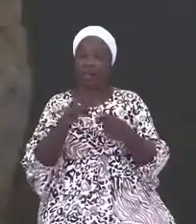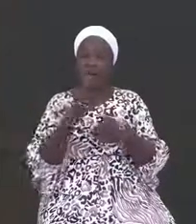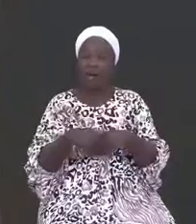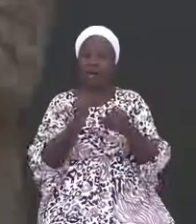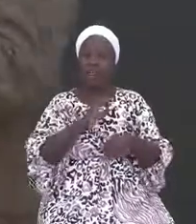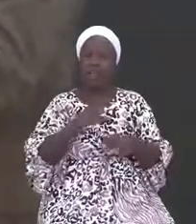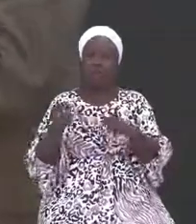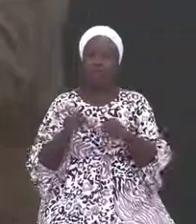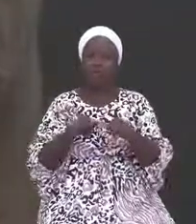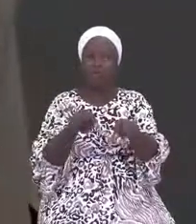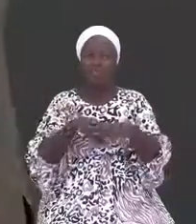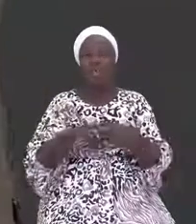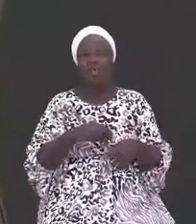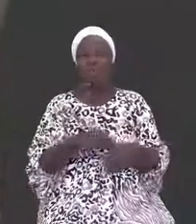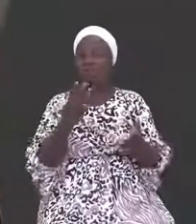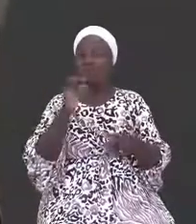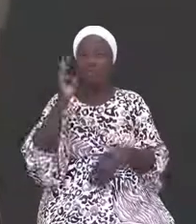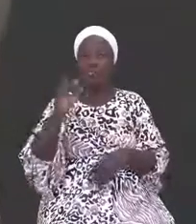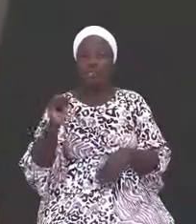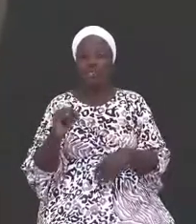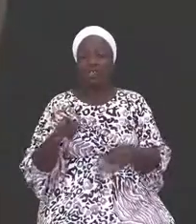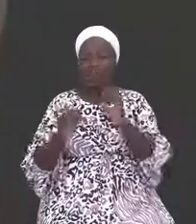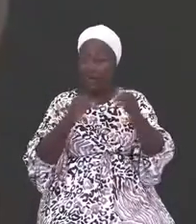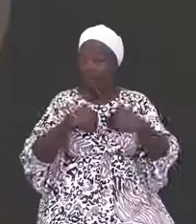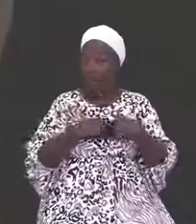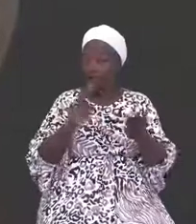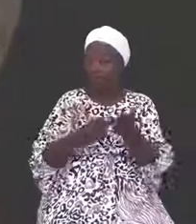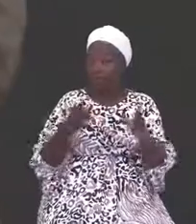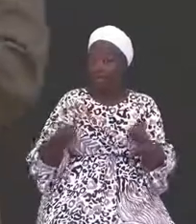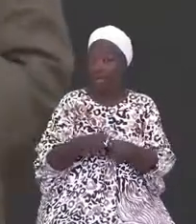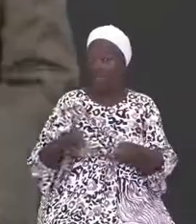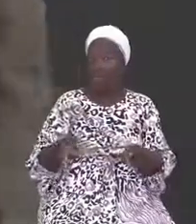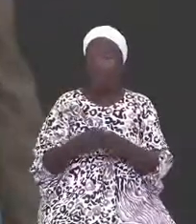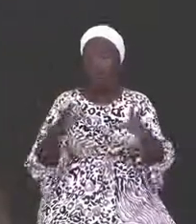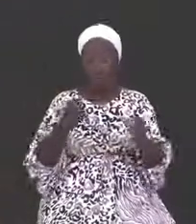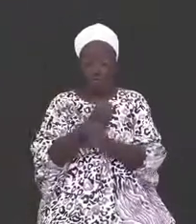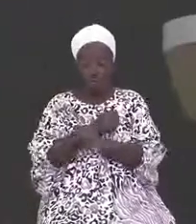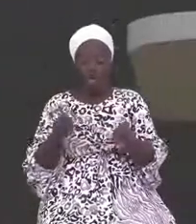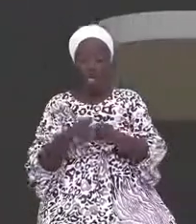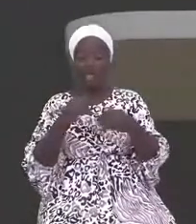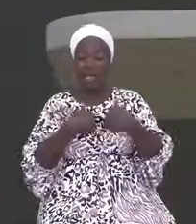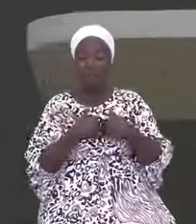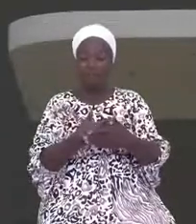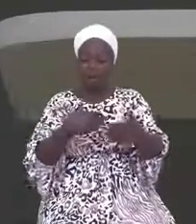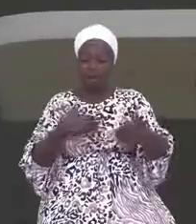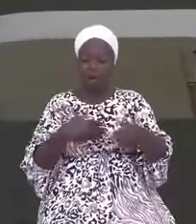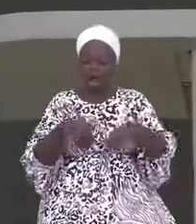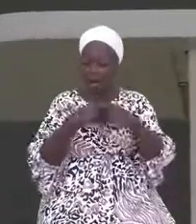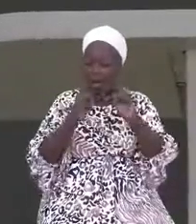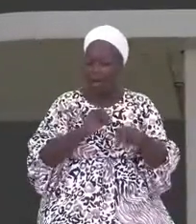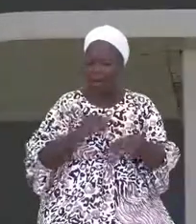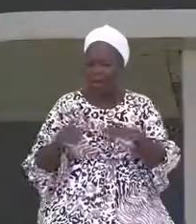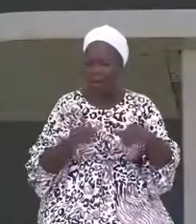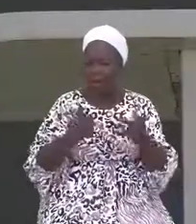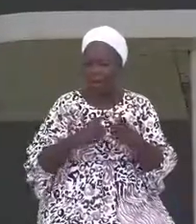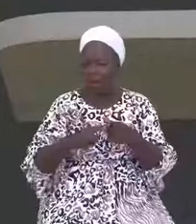dans le ministère? Si j'ai le double de l'amour que j'avais avant, comment est-ce que je vais agir? Comment